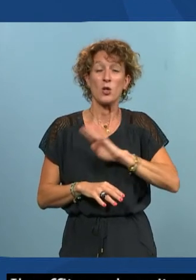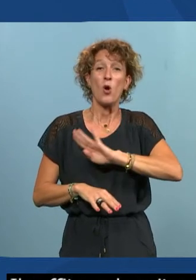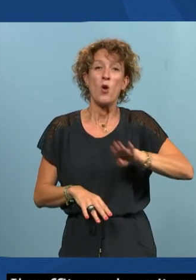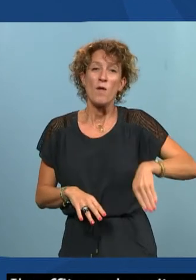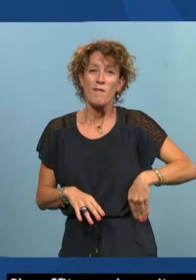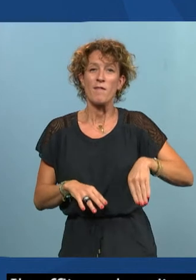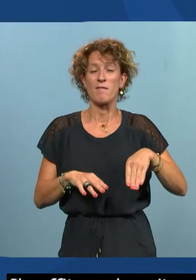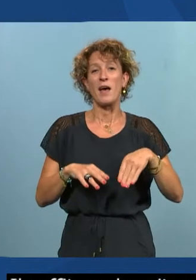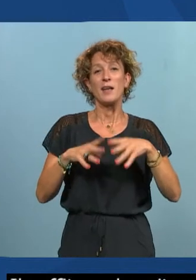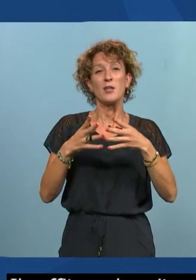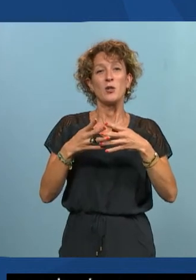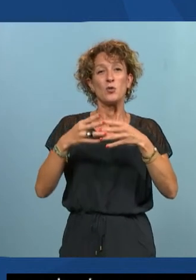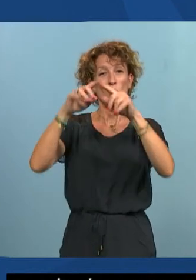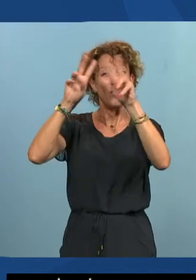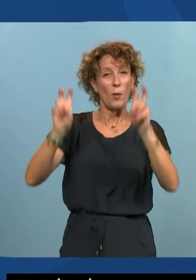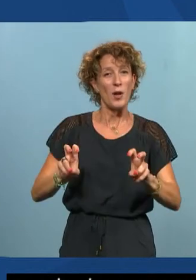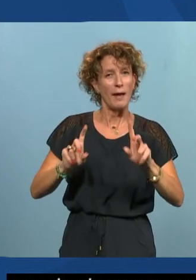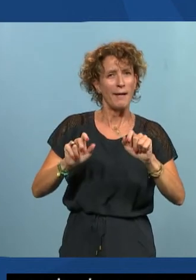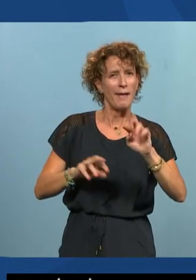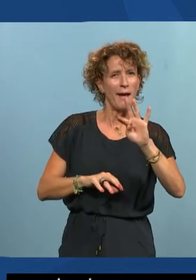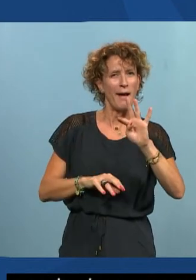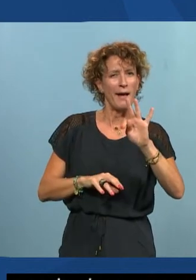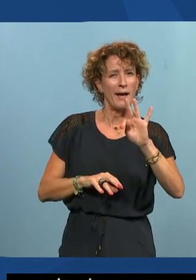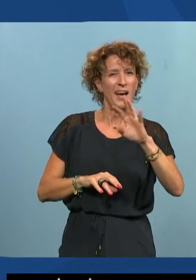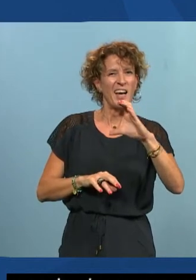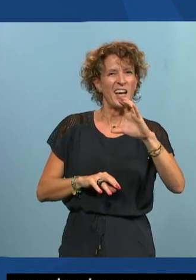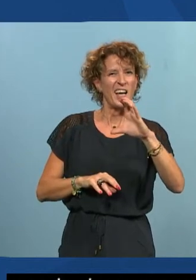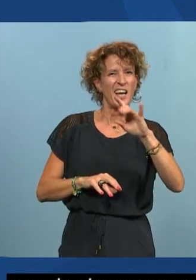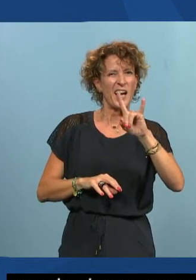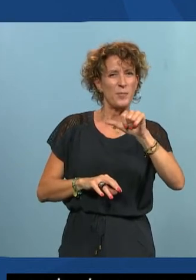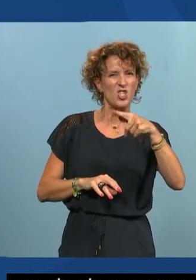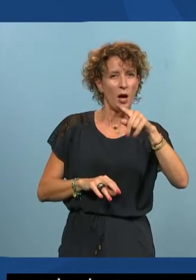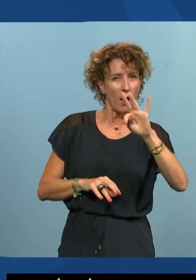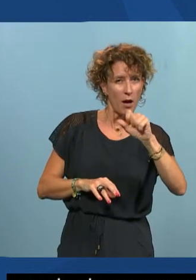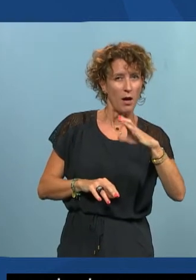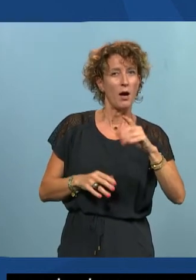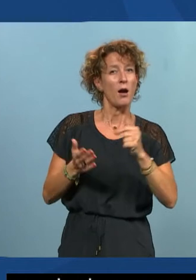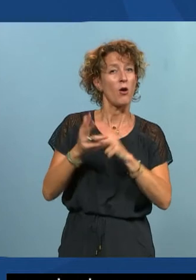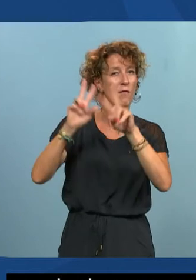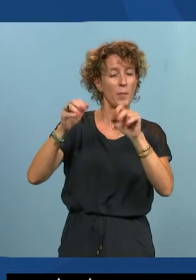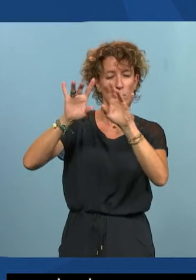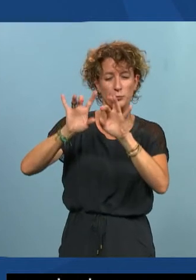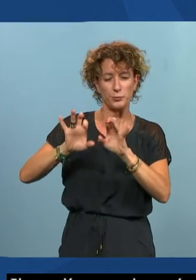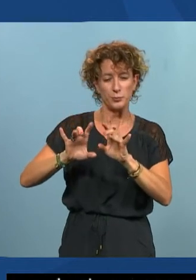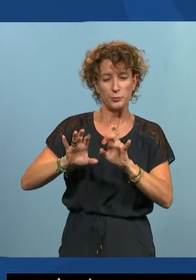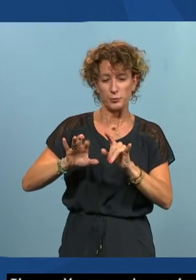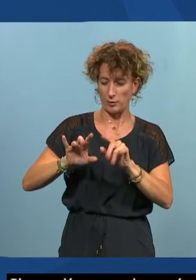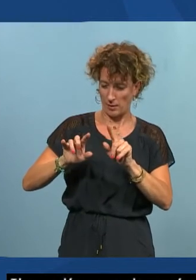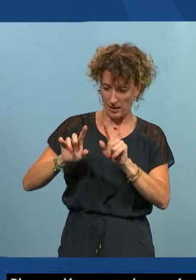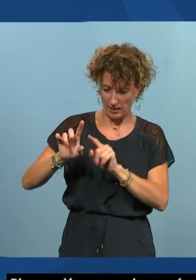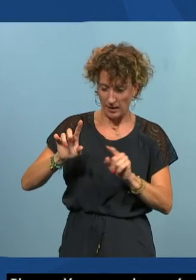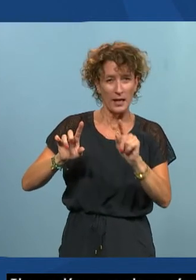pour des raisons de sécurité tout à fait valables nous empêche de une fois le formulaire rempli de pouvoir l'envoyer voilà